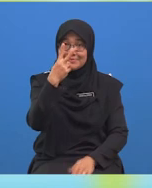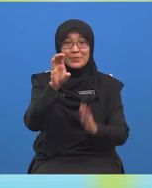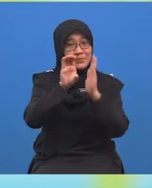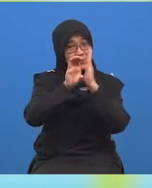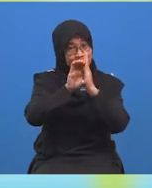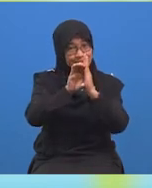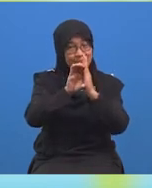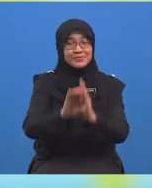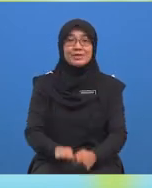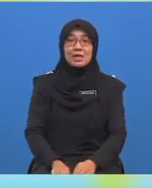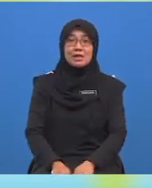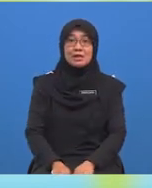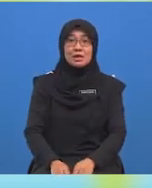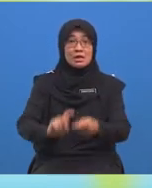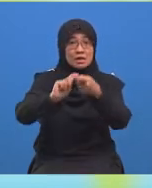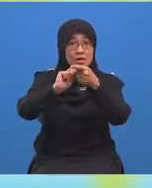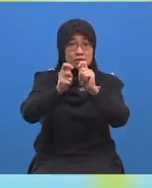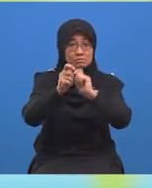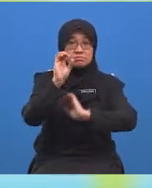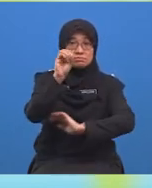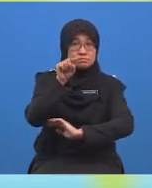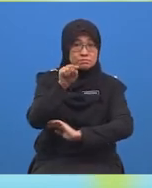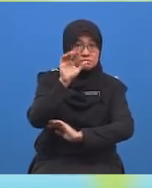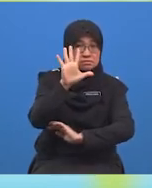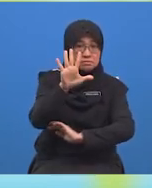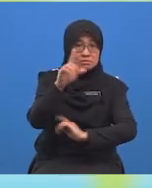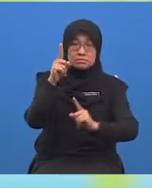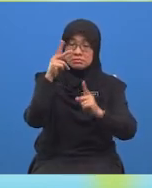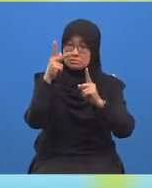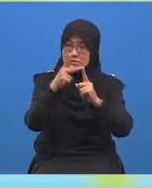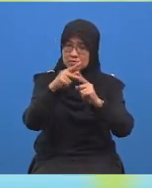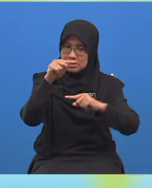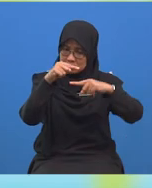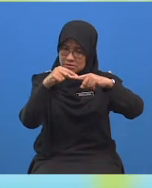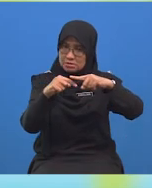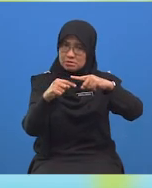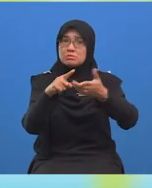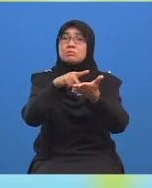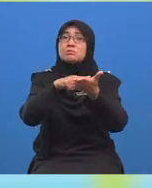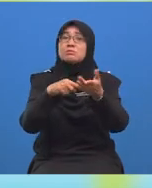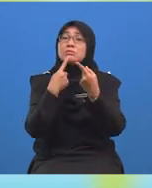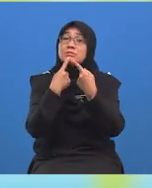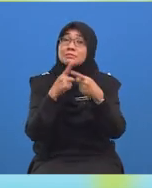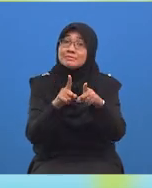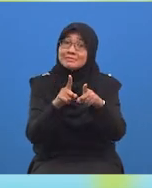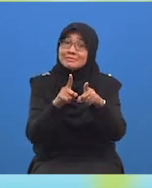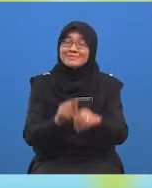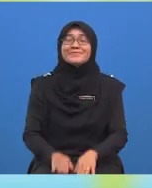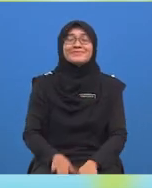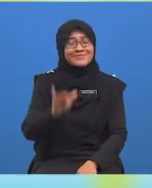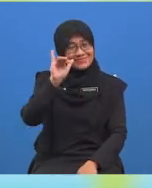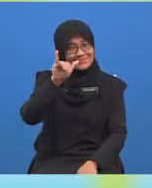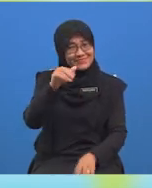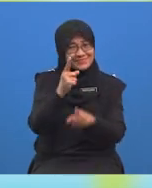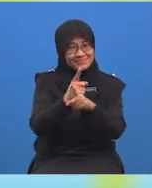berikut. Tukarkan sifar perpuluhan 5 kepada pecahan. Apa jawapannya murid-murid? Ya